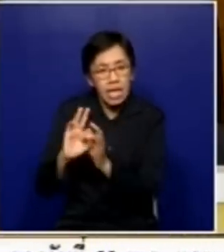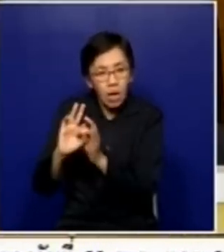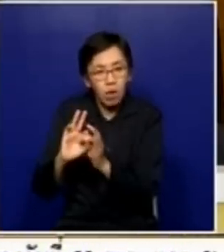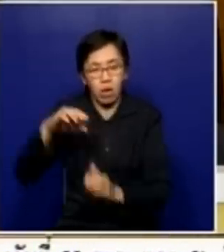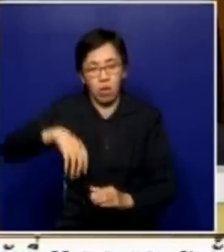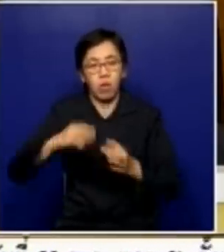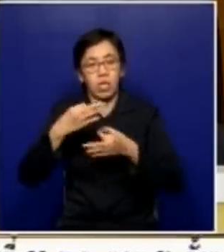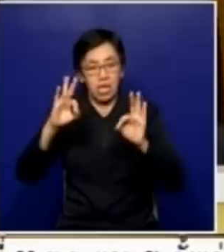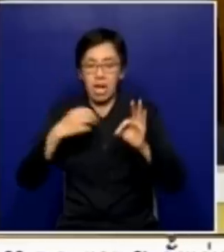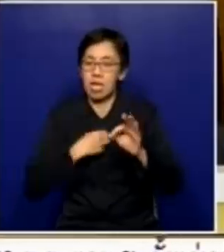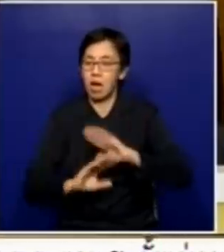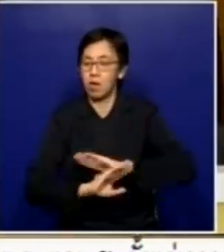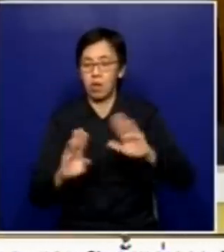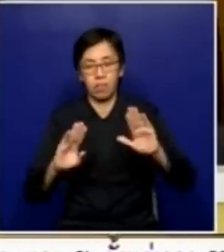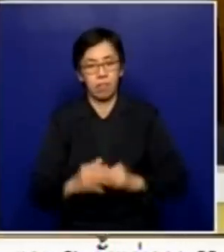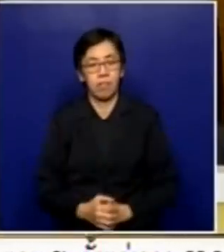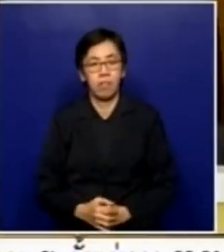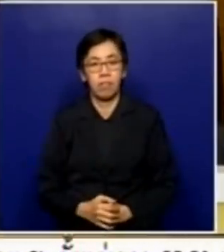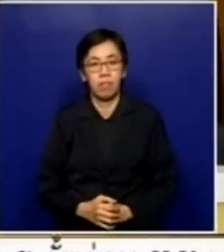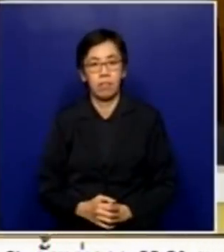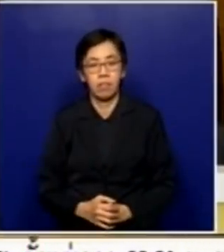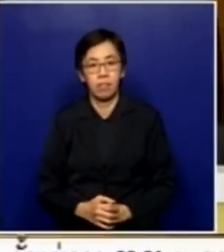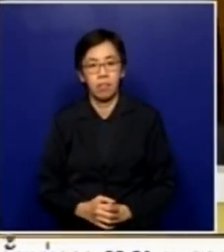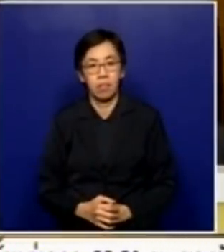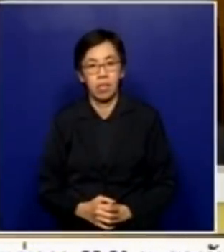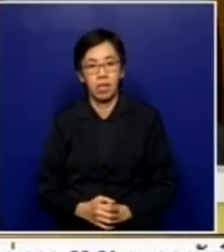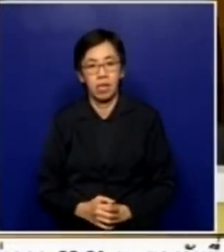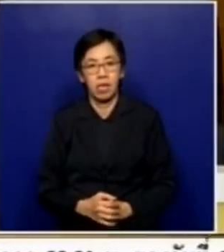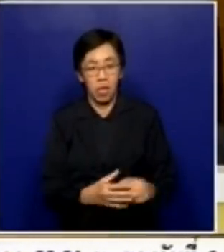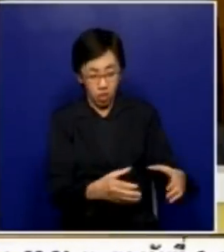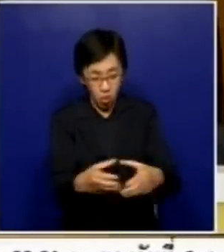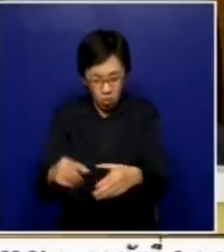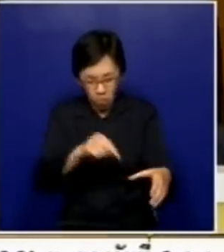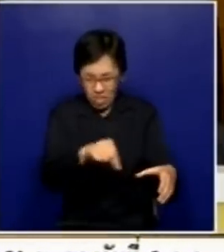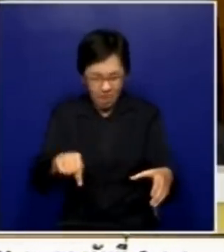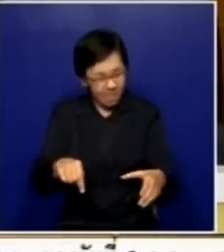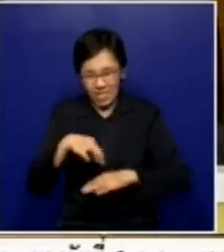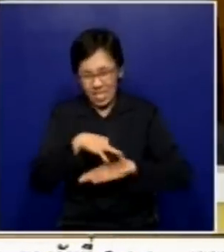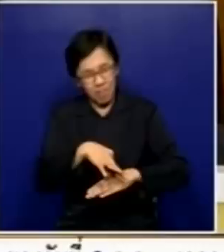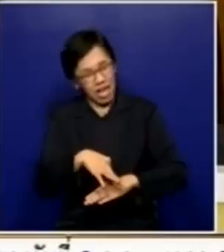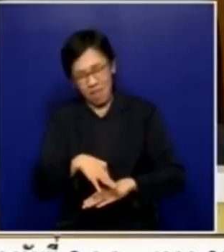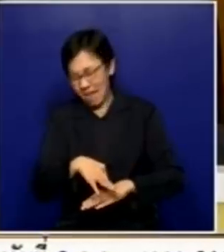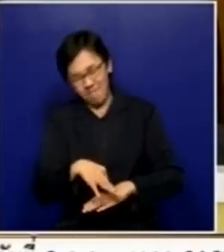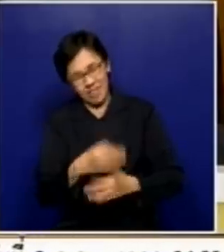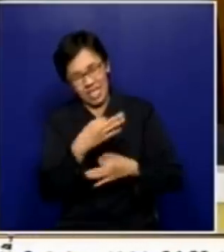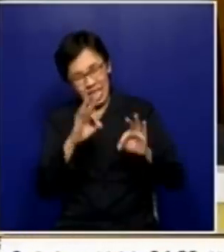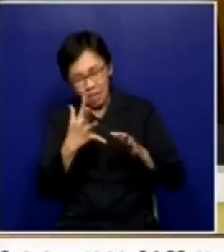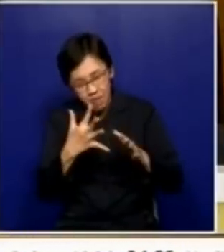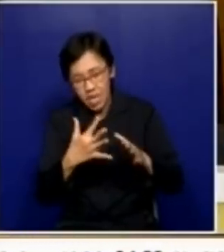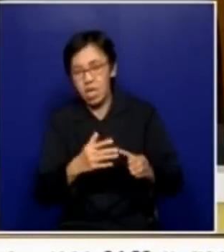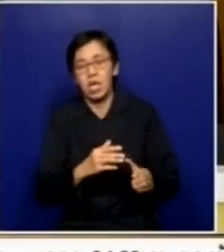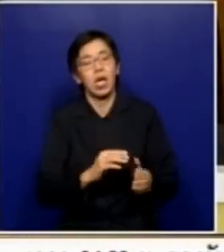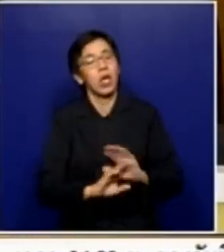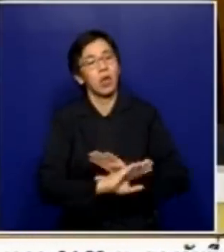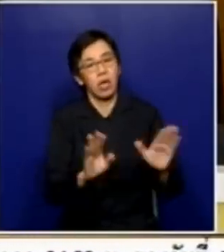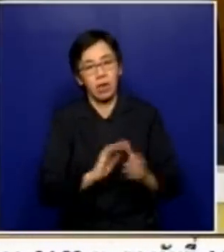ององคกอิสระนะครับและใหชปจุบัทมีที่ไม่เปิสระพนจากจำแหน่งในวาระช่